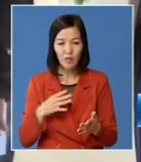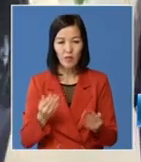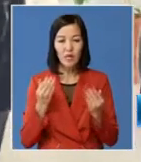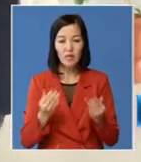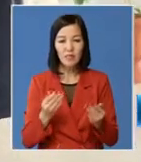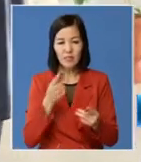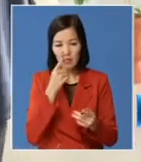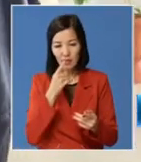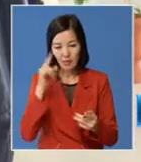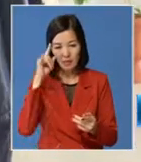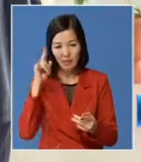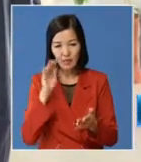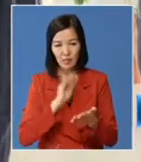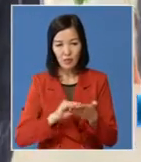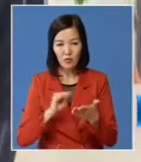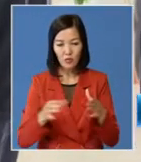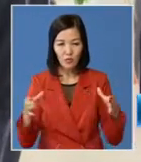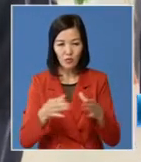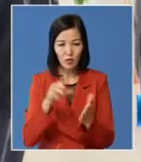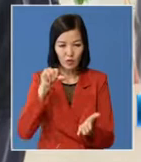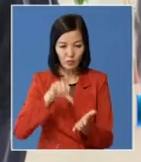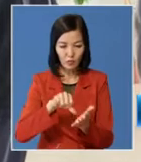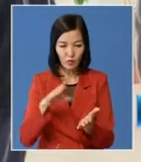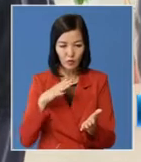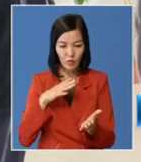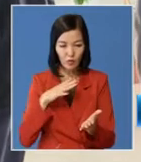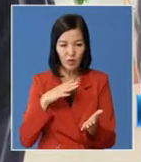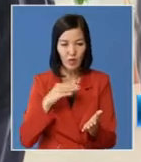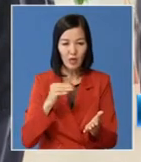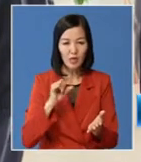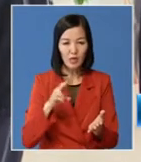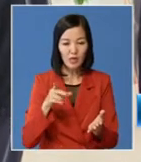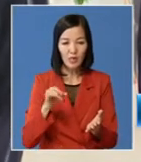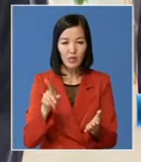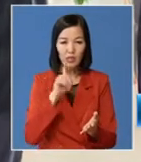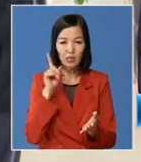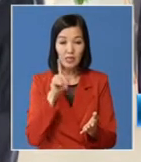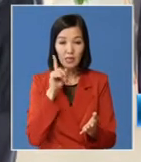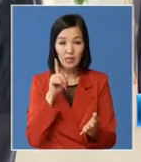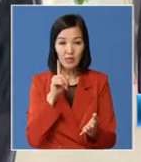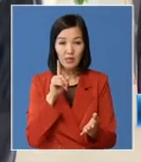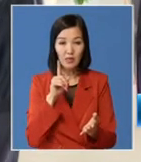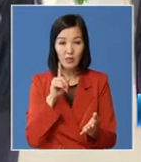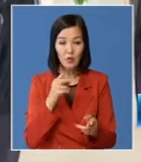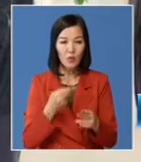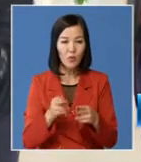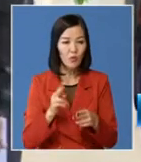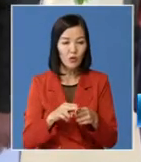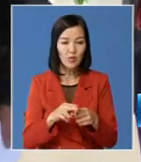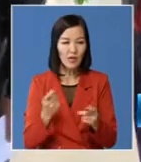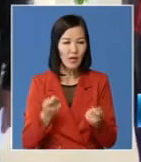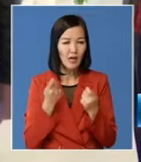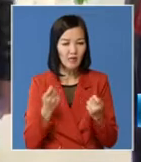Қазақ жақында Қазақстан жазушылар одағының мүшесі болып өтті. Бұл Жангелдінің жасындағы жігіттердің ішінде бұл сирек кездесетін құбылыс. Бұл